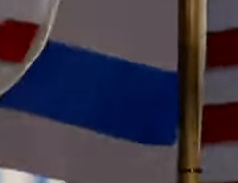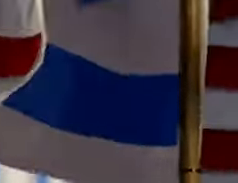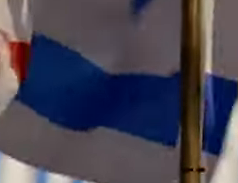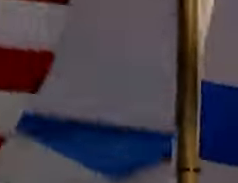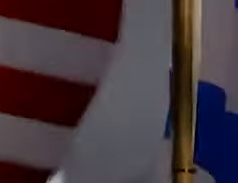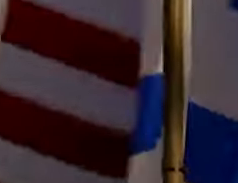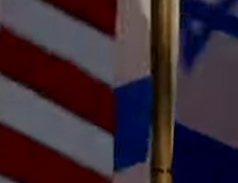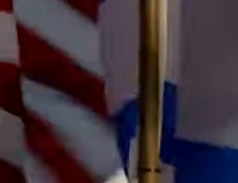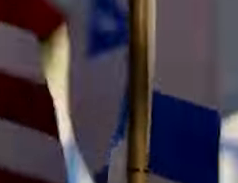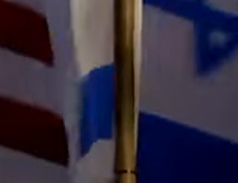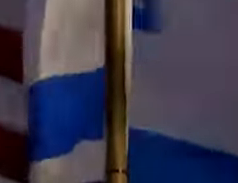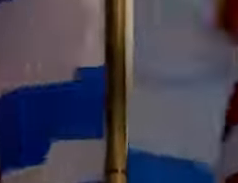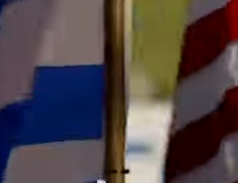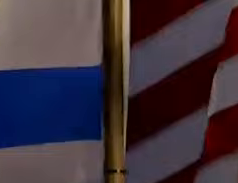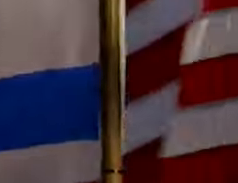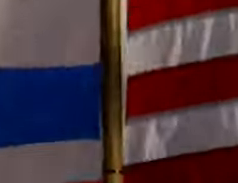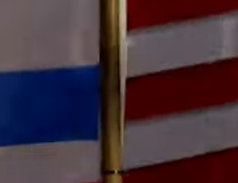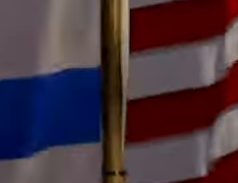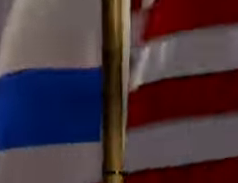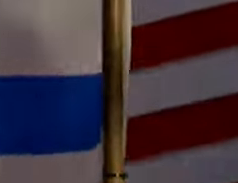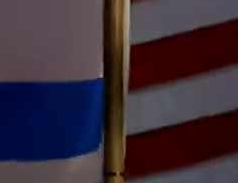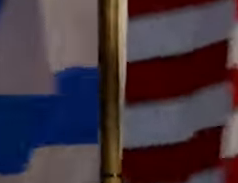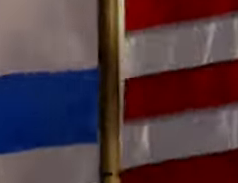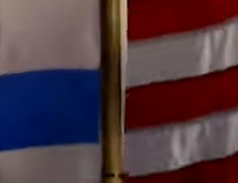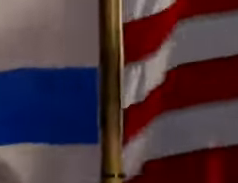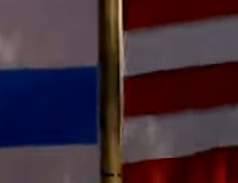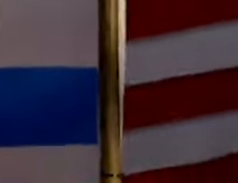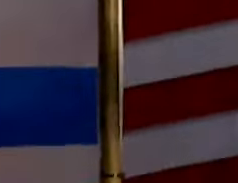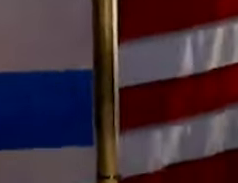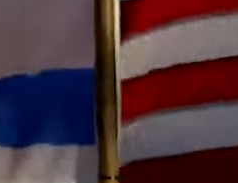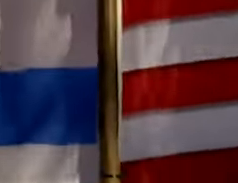ובראש חודש כסלב אנחנו יודעים שזה החודש